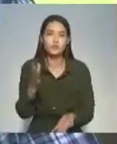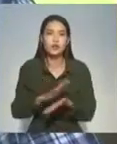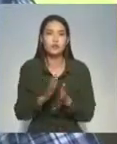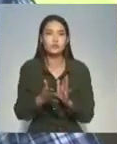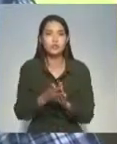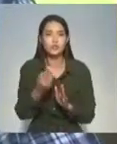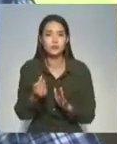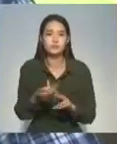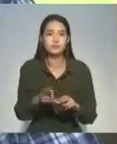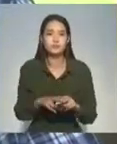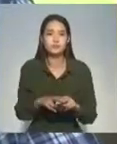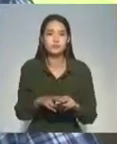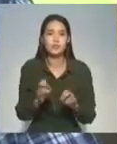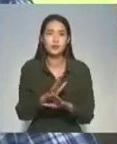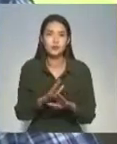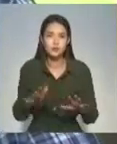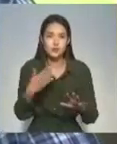стоять